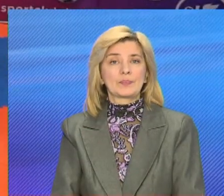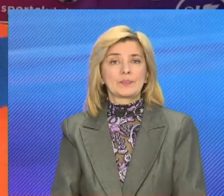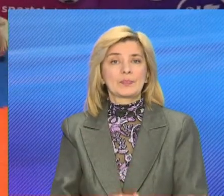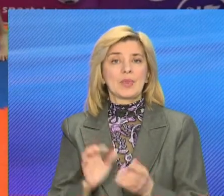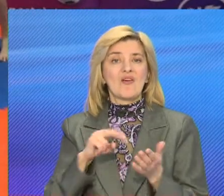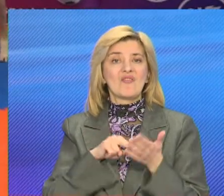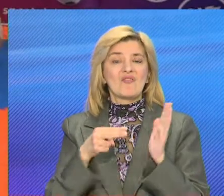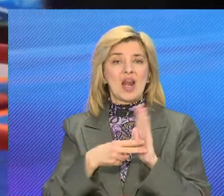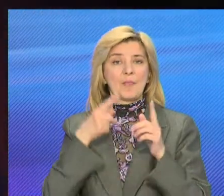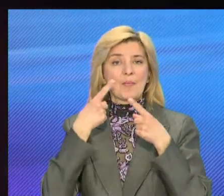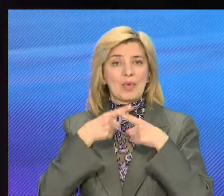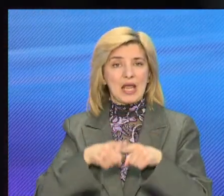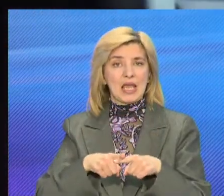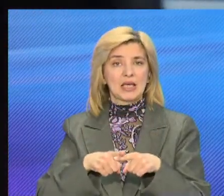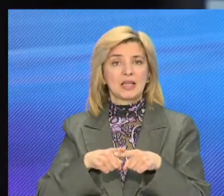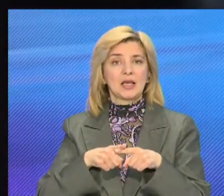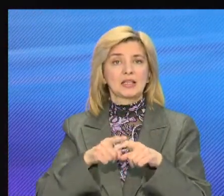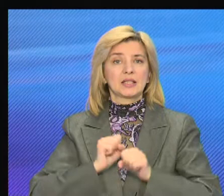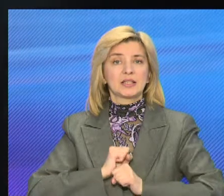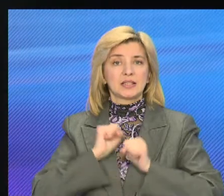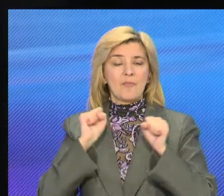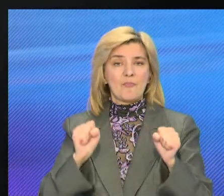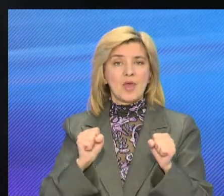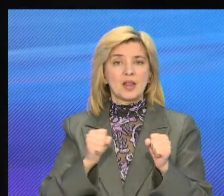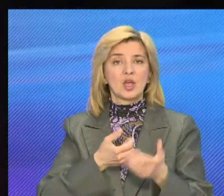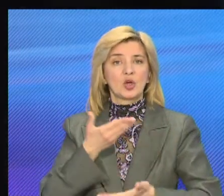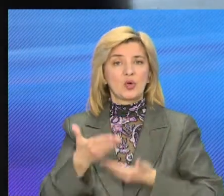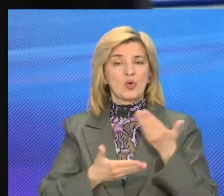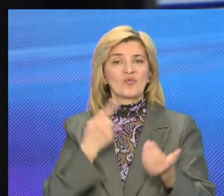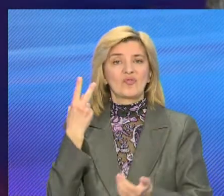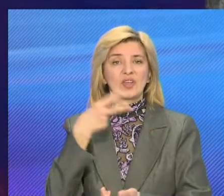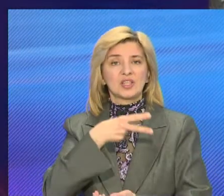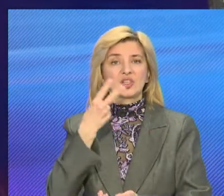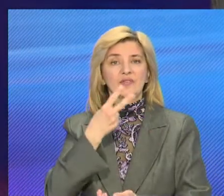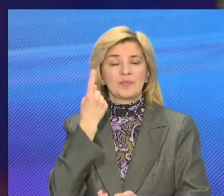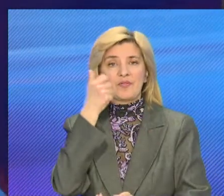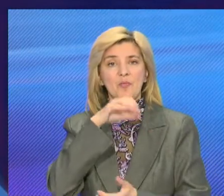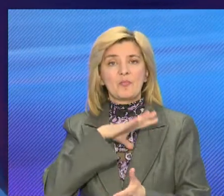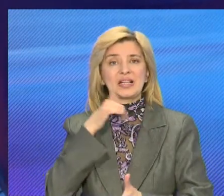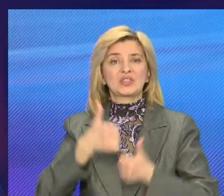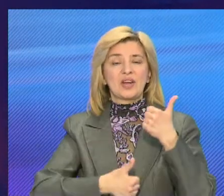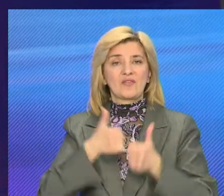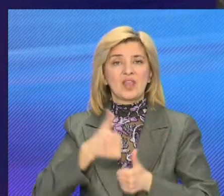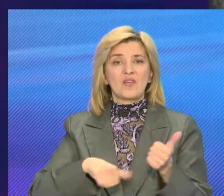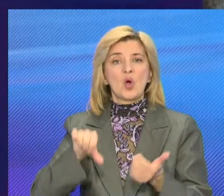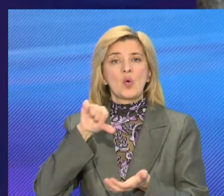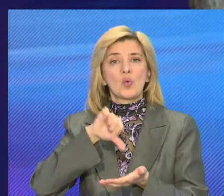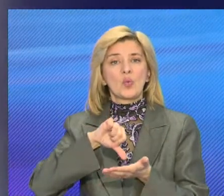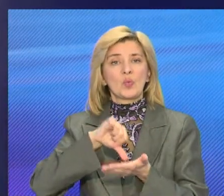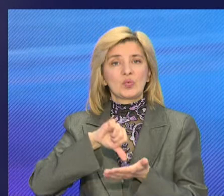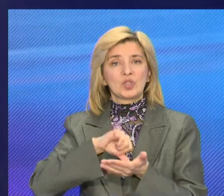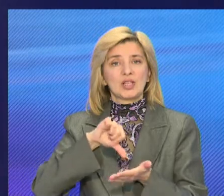рамках проекта «Смелый крок» у 2021 году у стайках отбылись спаборництвы, удельниками яких стали 96